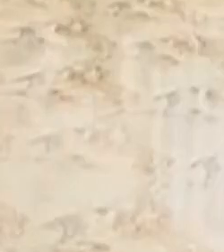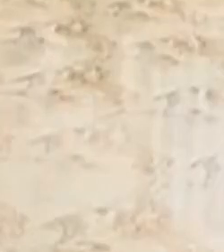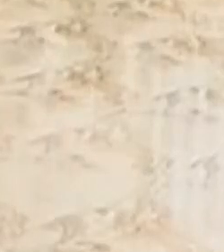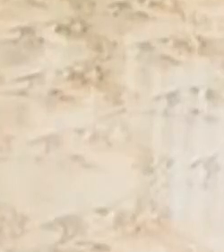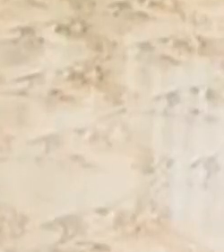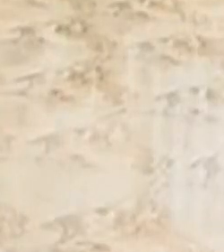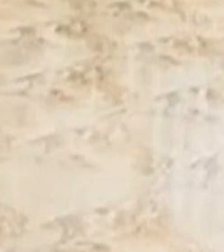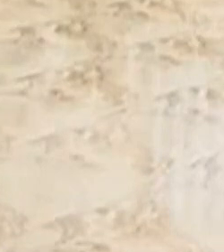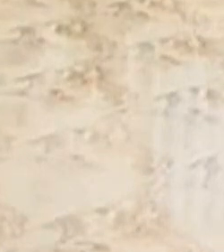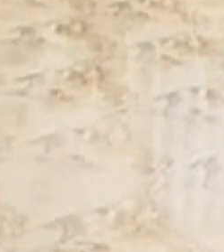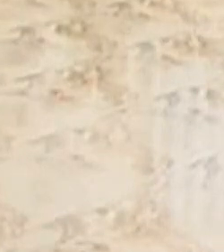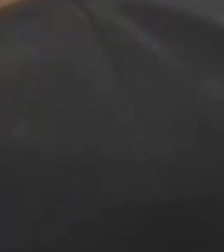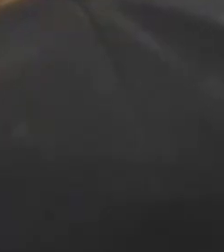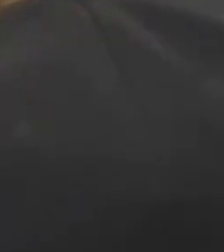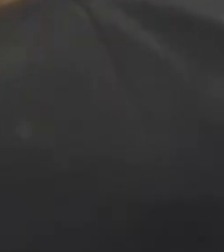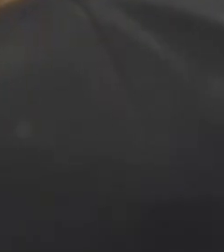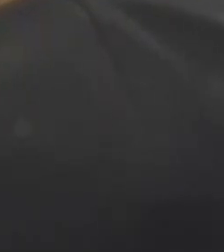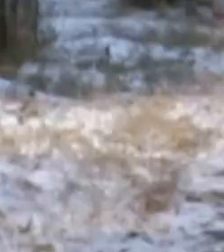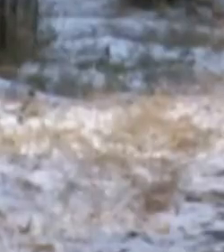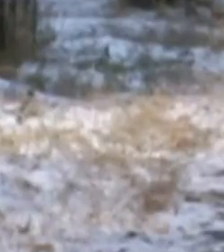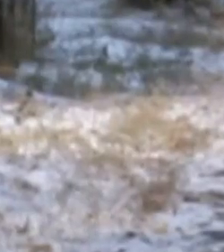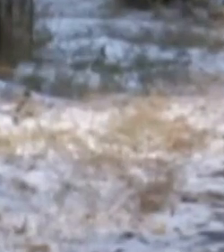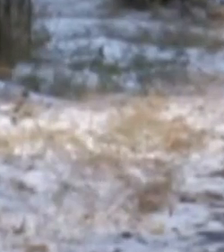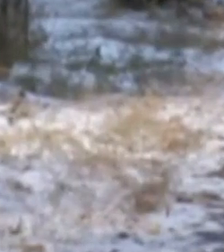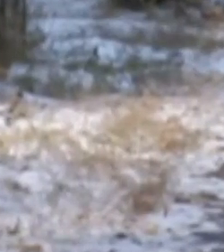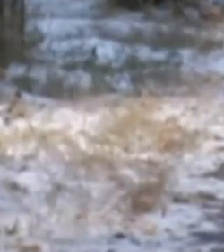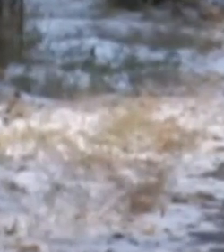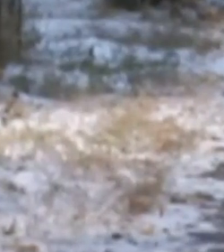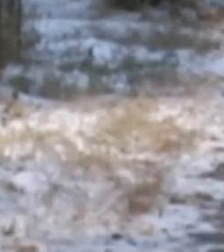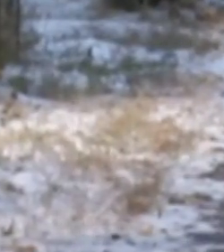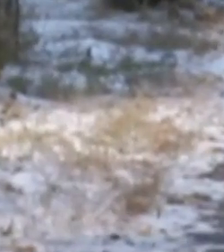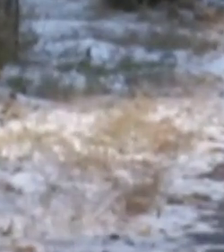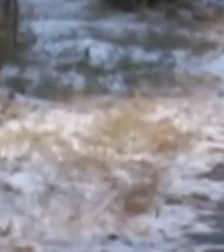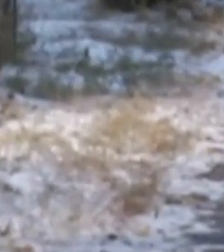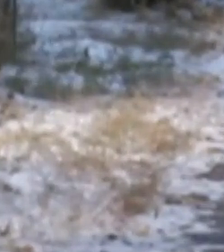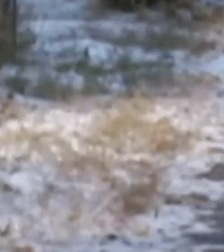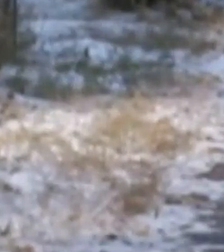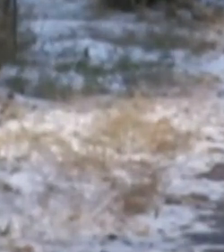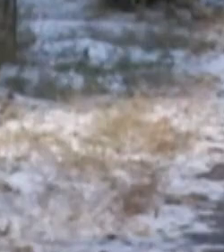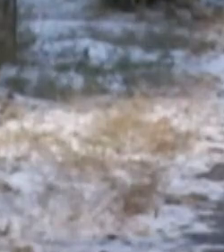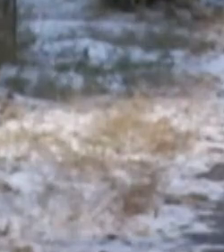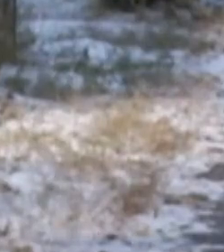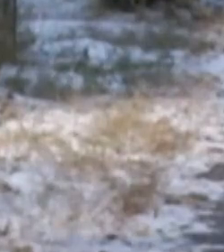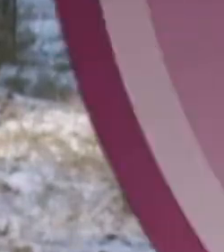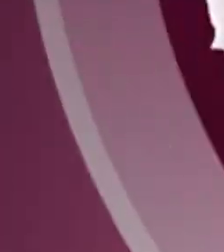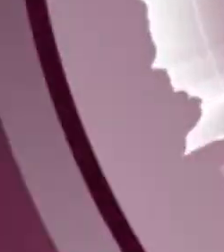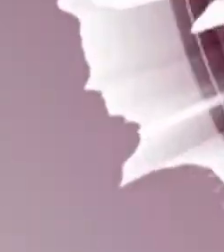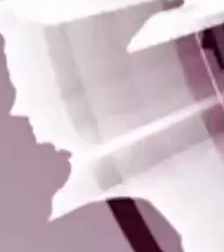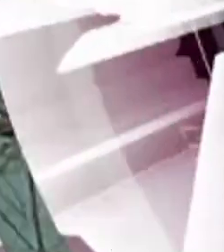законодательстве разбиралась татьяна ким снять накопление сможет только определенная категория граждан